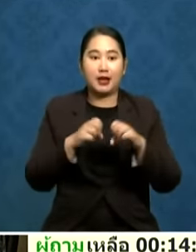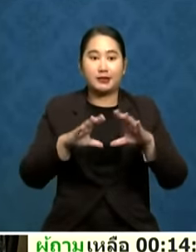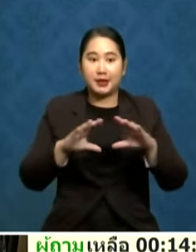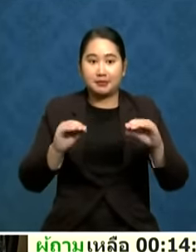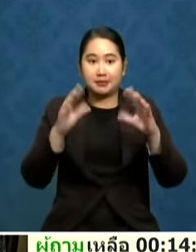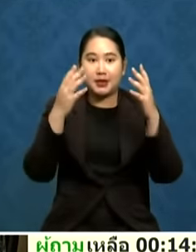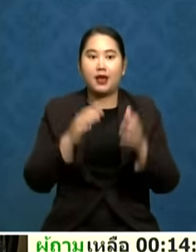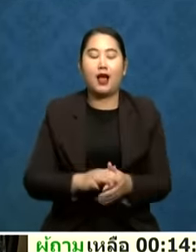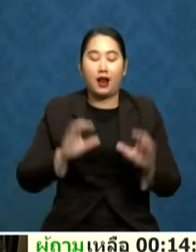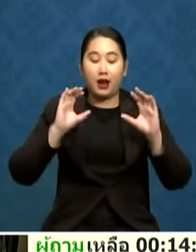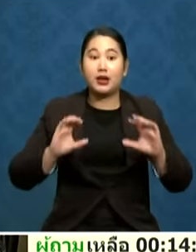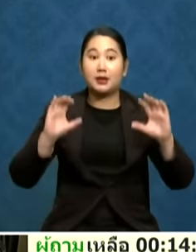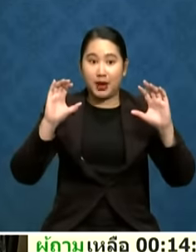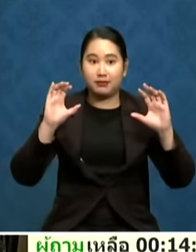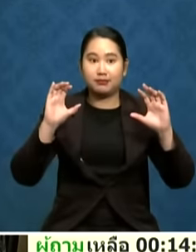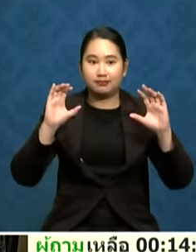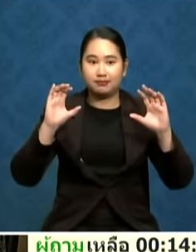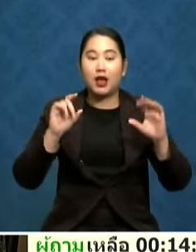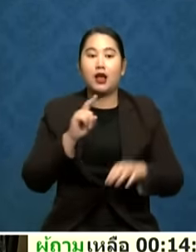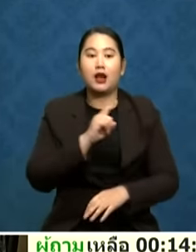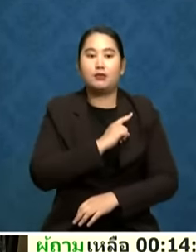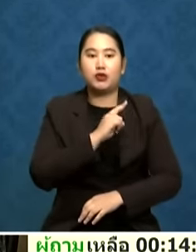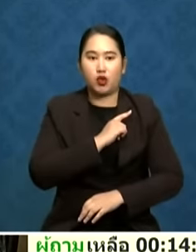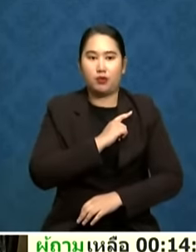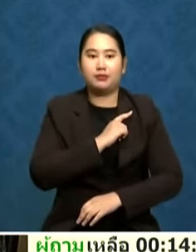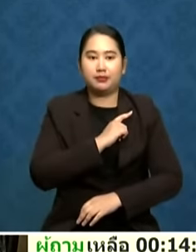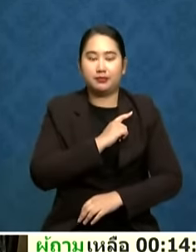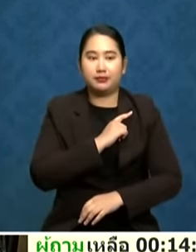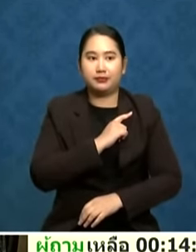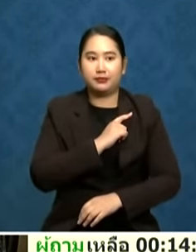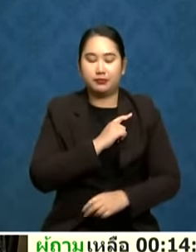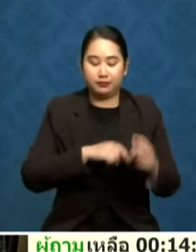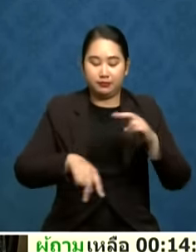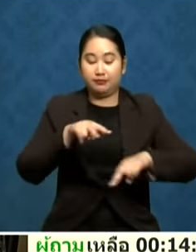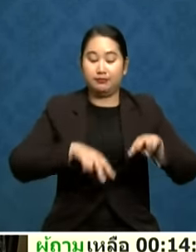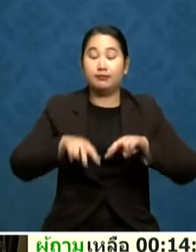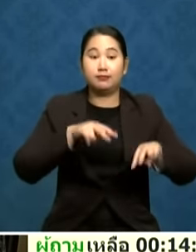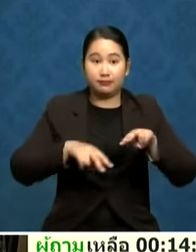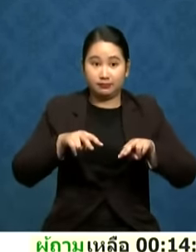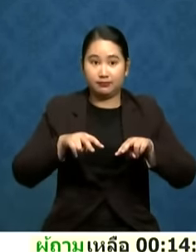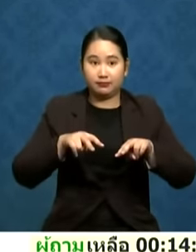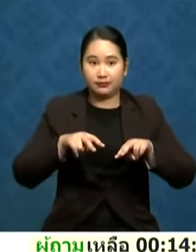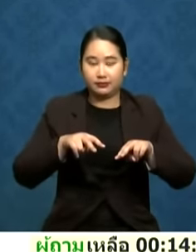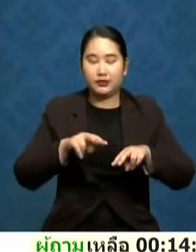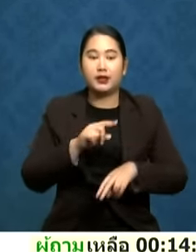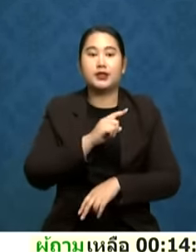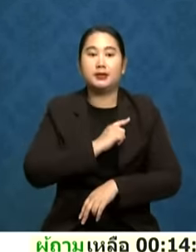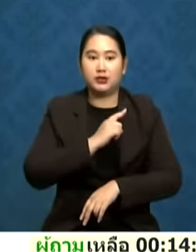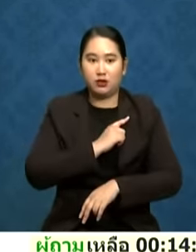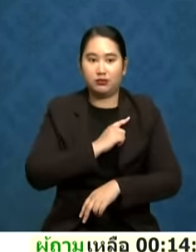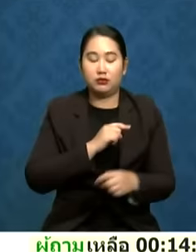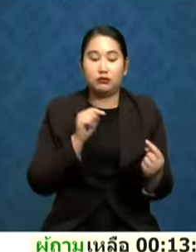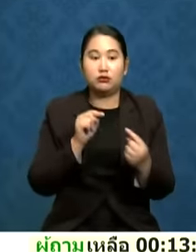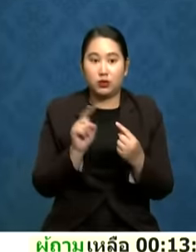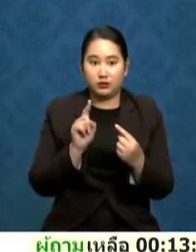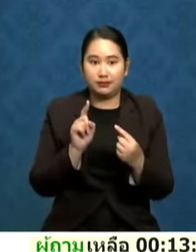ทุกรัฐบาลล้นมีความรับผดชอบ ในการทจะต้องสะสางตลอดจนแดงความรผดชอบ ต่อ